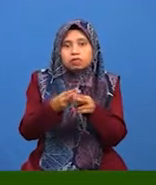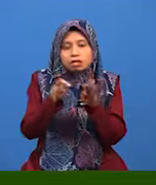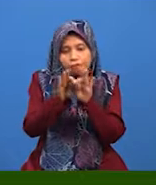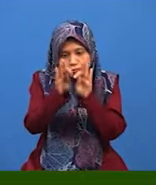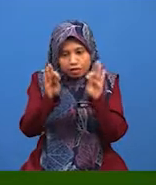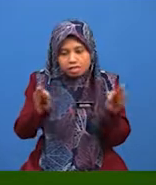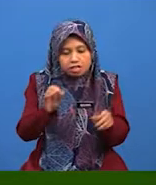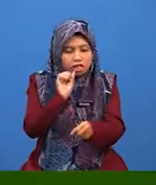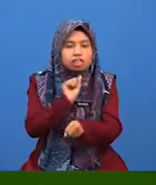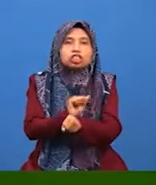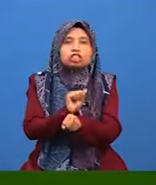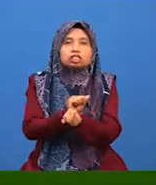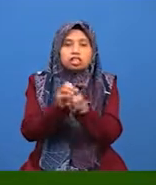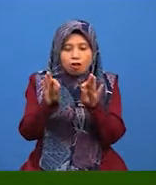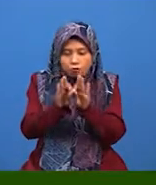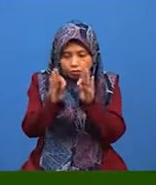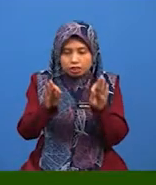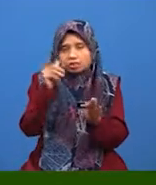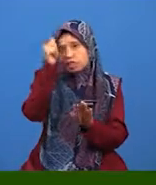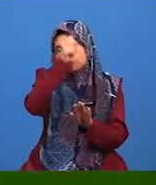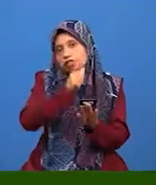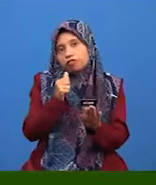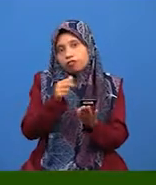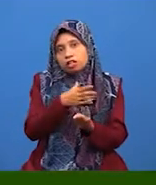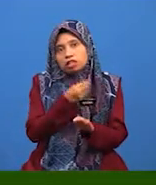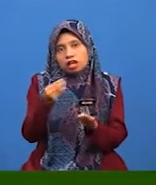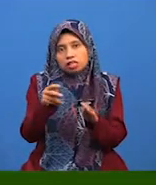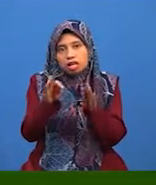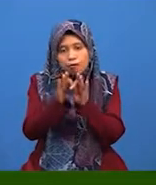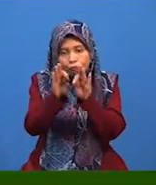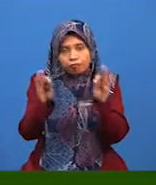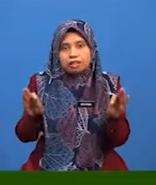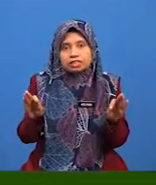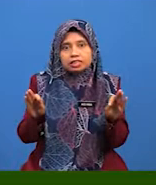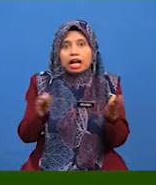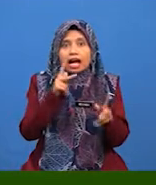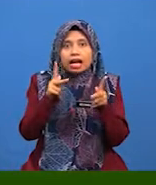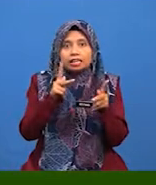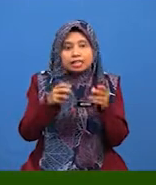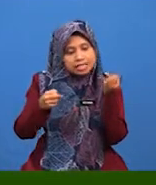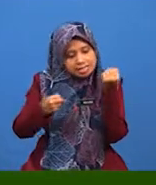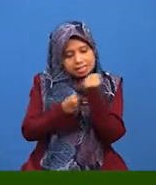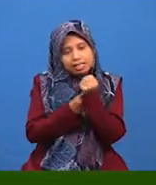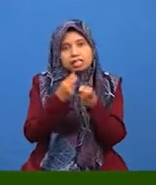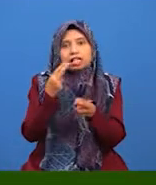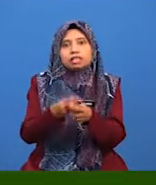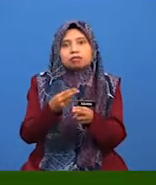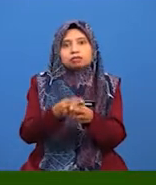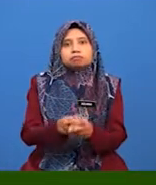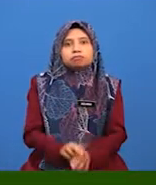kerja, frasa adjektif dan frasa kata sendi nama.